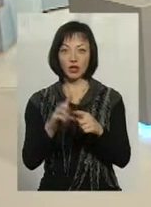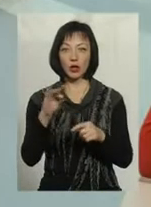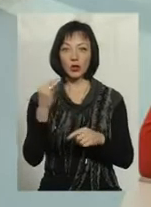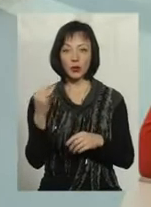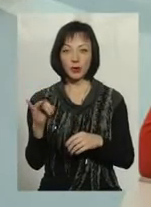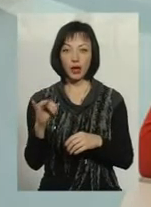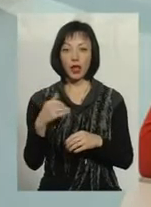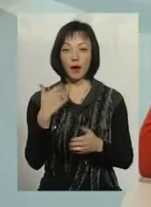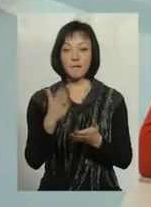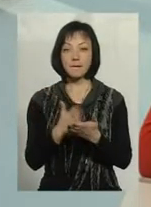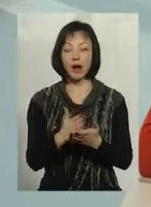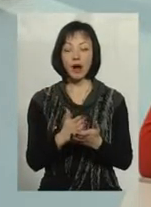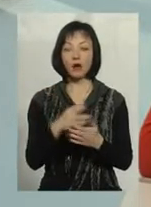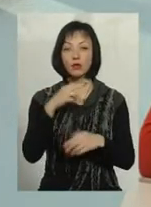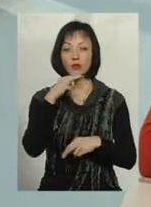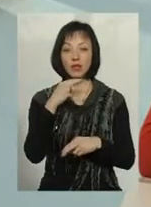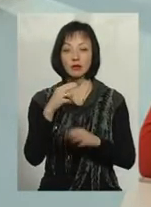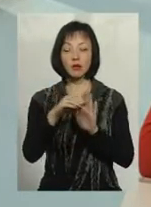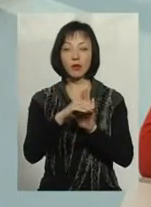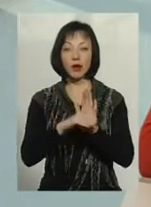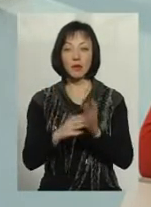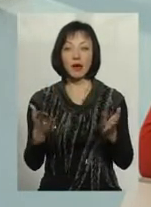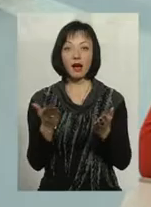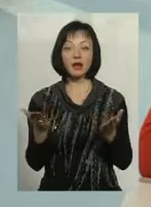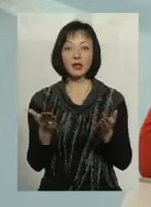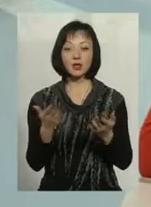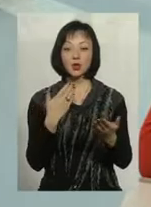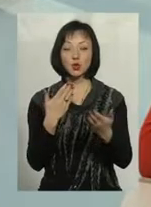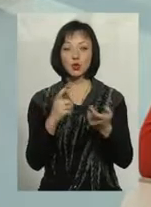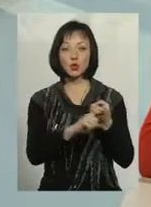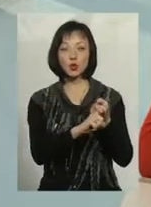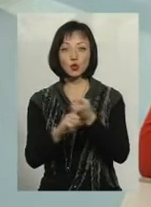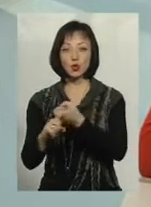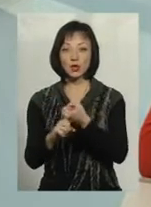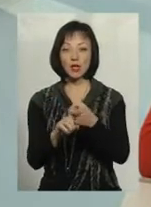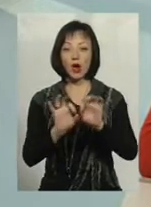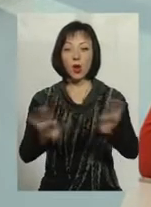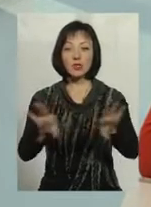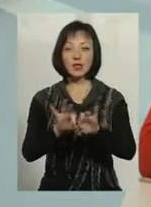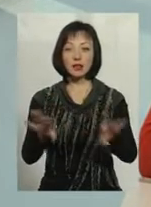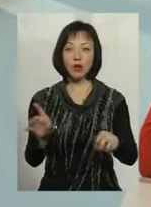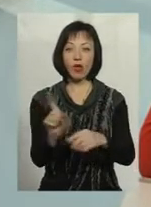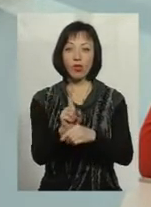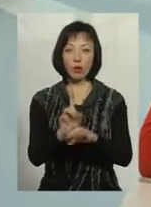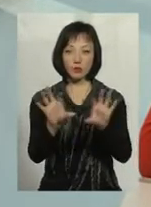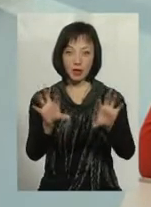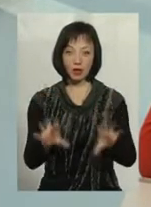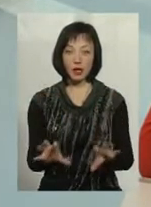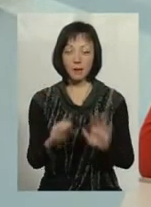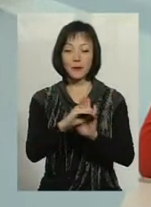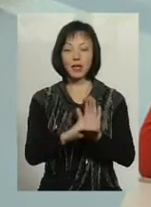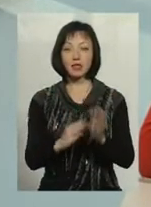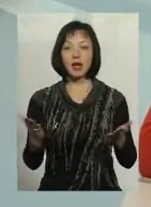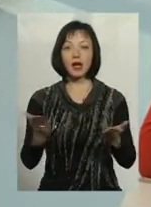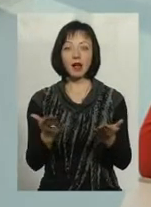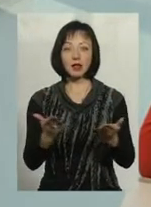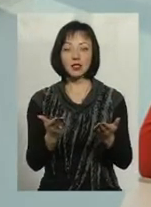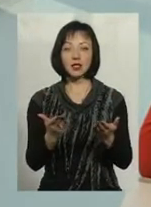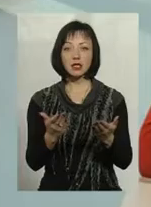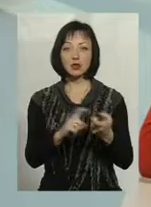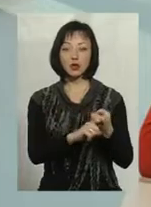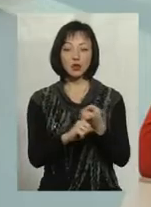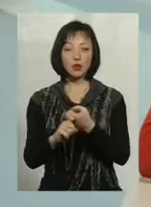там, корпус побудував якогось чогось, будинку сьогодні, йому по-новому надають кредит. Він побудував будинок, починає його